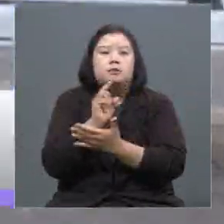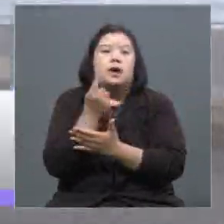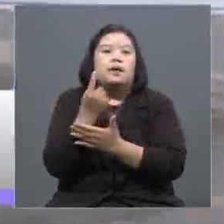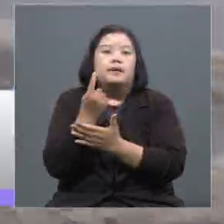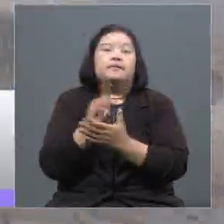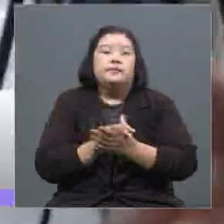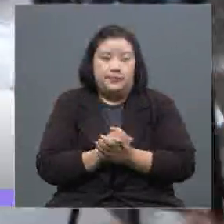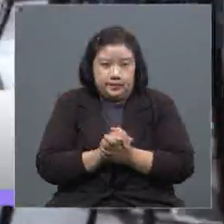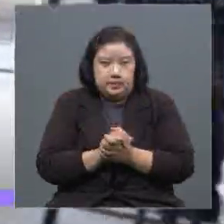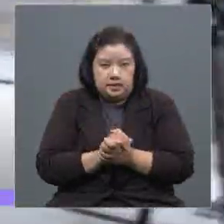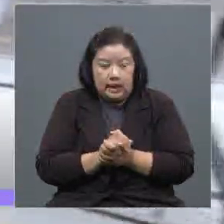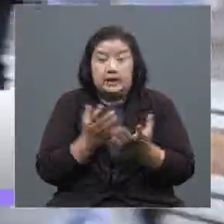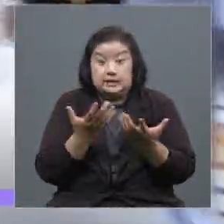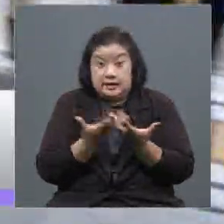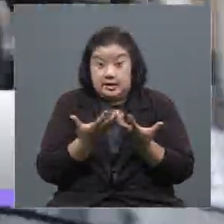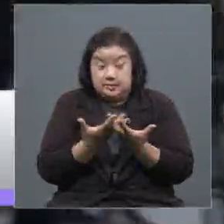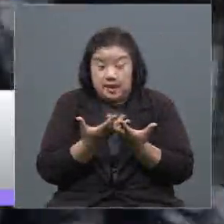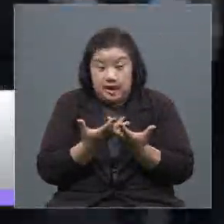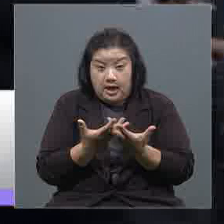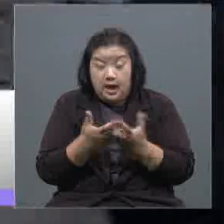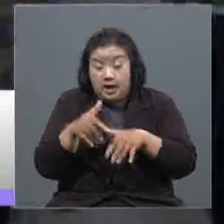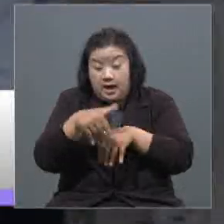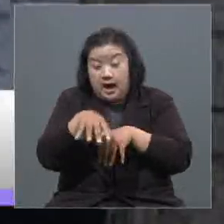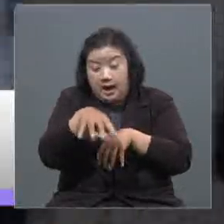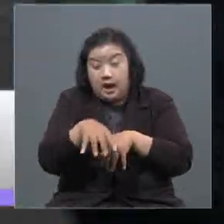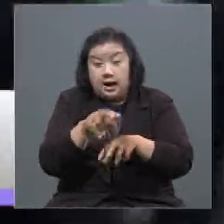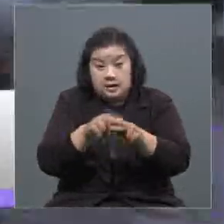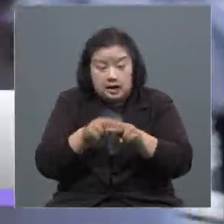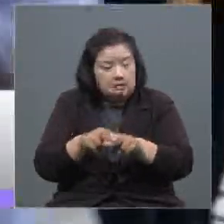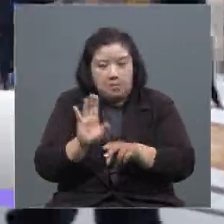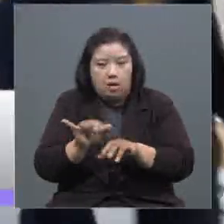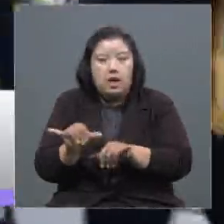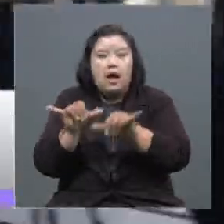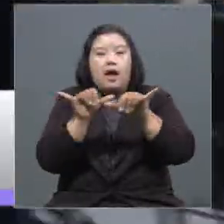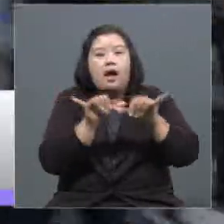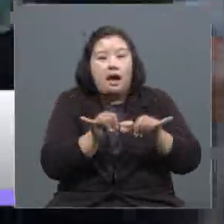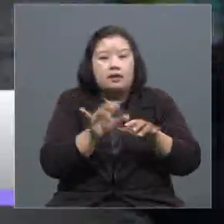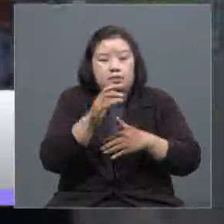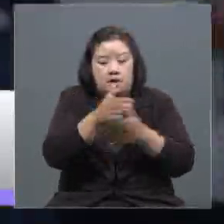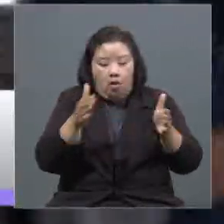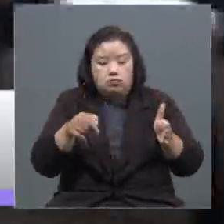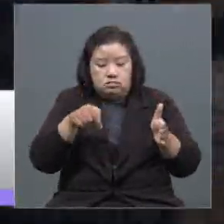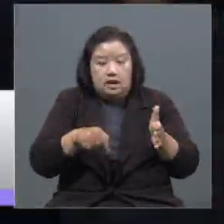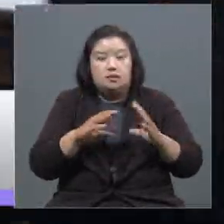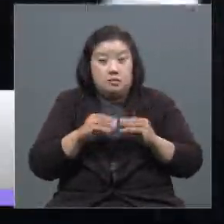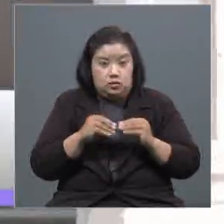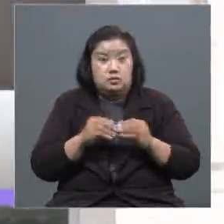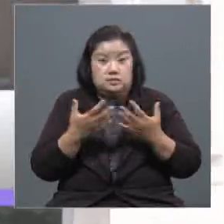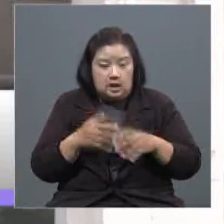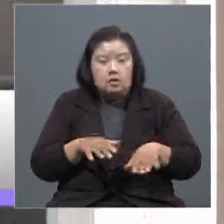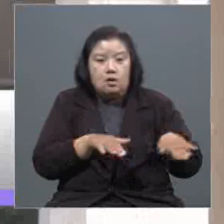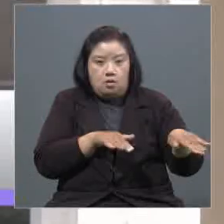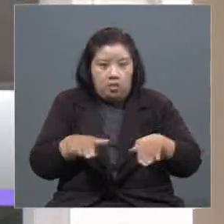ฮะย้ายจากสนามหญ้าหน้าตึกไทยคู่ฟ้าเนี่ยมาที่ตึกสันติไมตรีแทนนะครับขณะเดียวกันนะฮะก็มีการถ่ายภาพหมู่